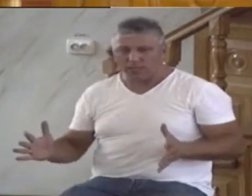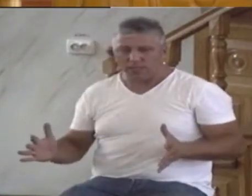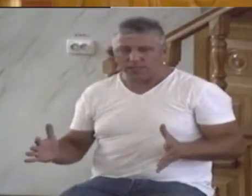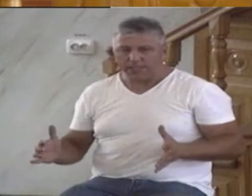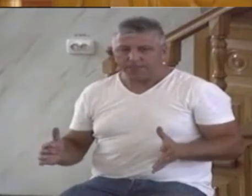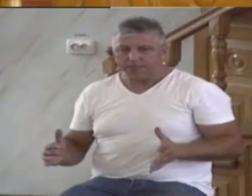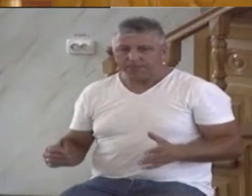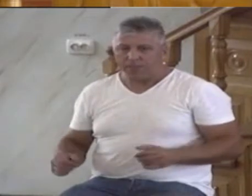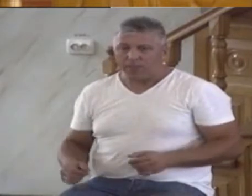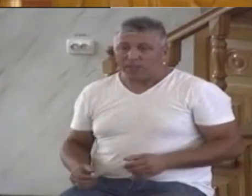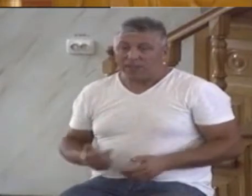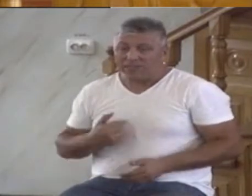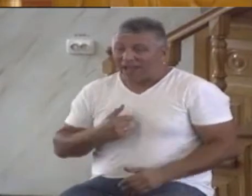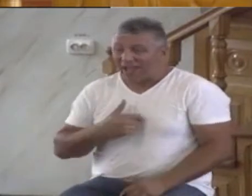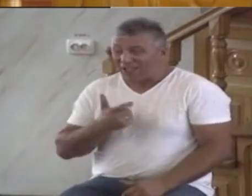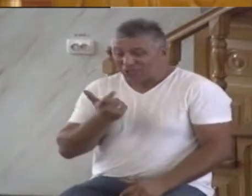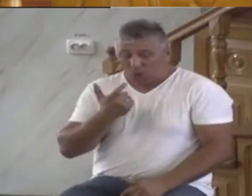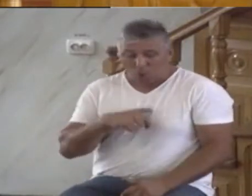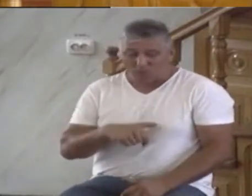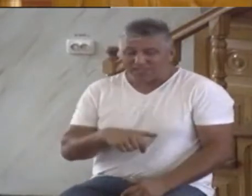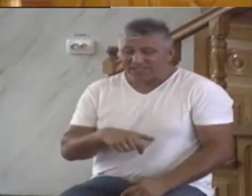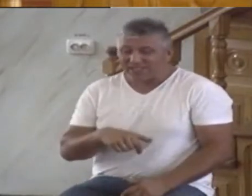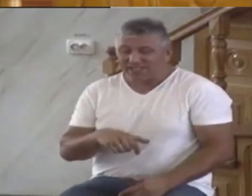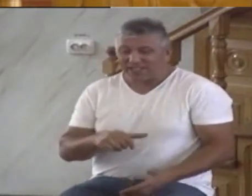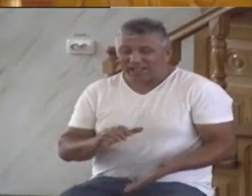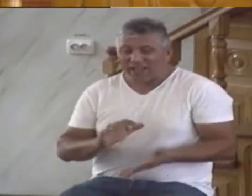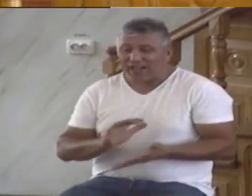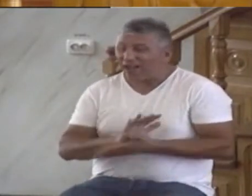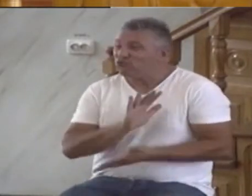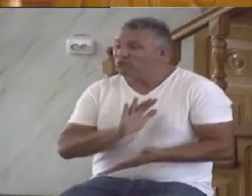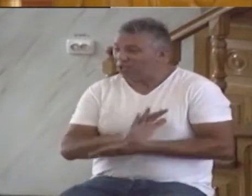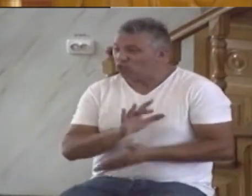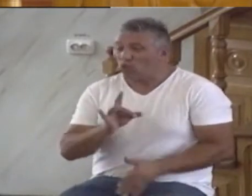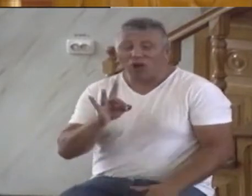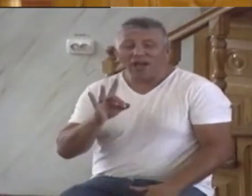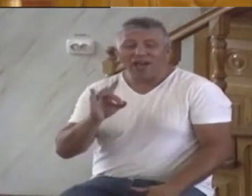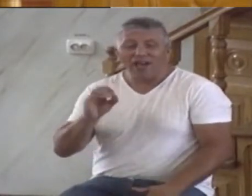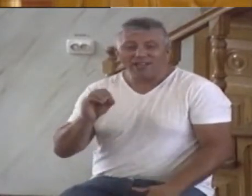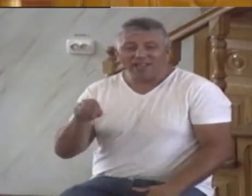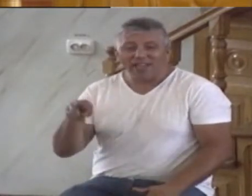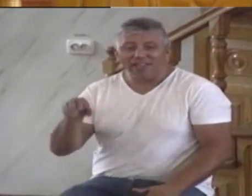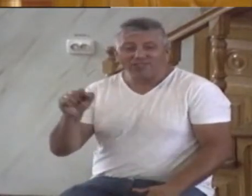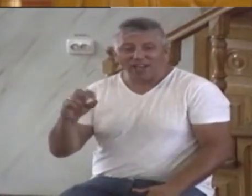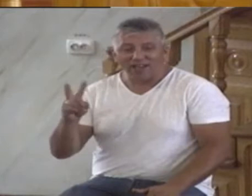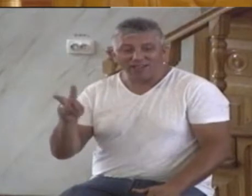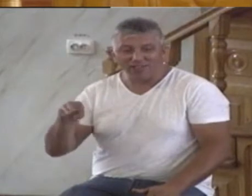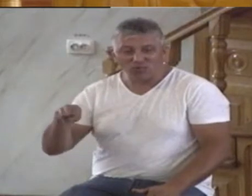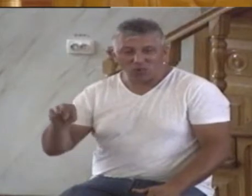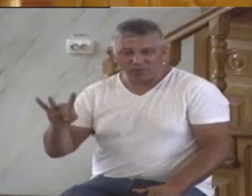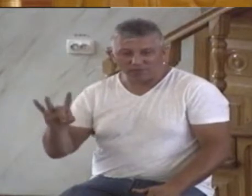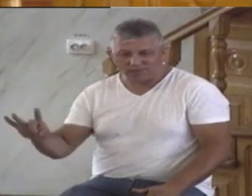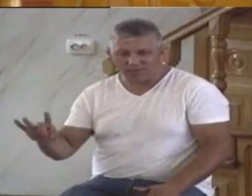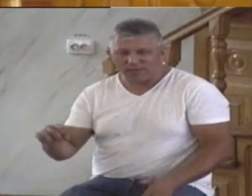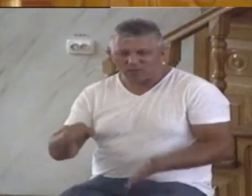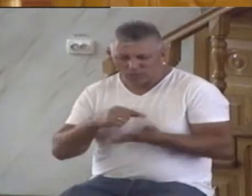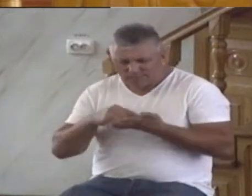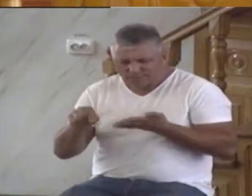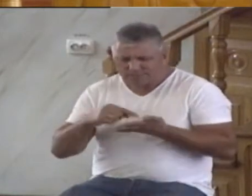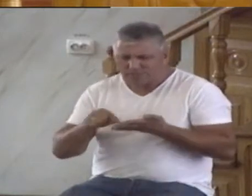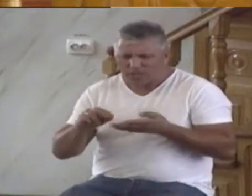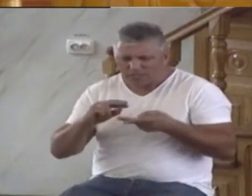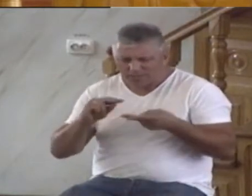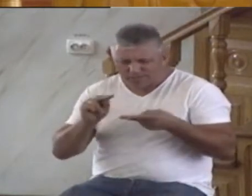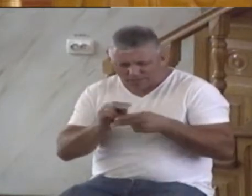газеты, если бы мне доверил Иисус Христос описание жизни этого человека, постаравшись, смог